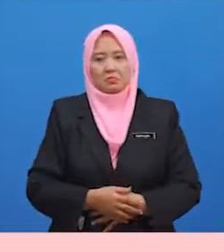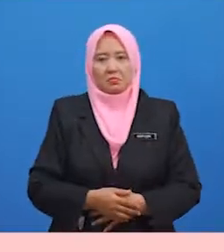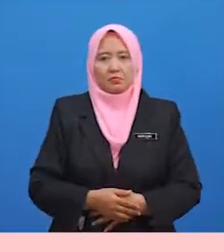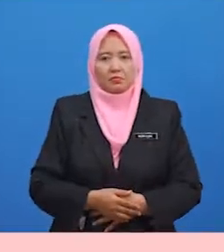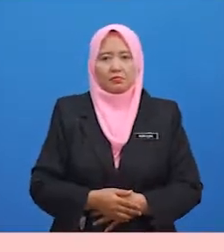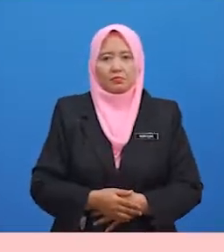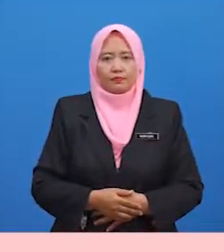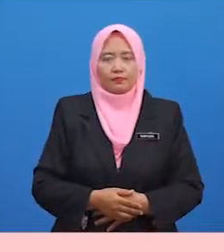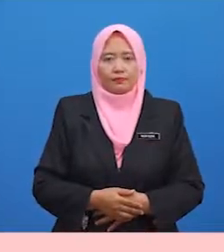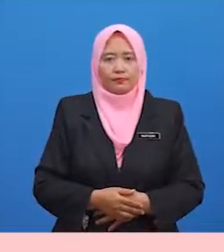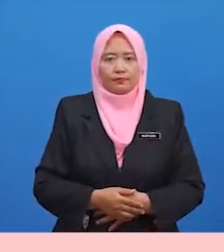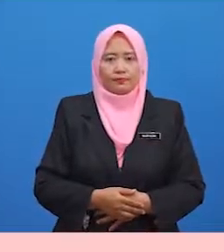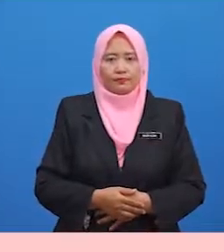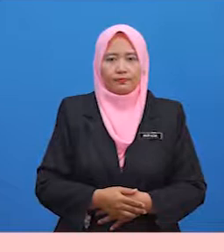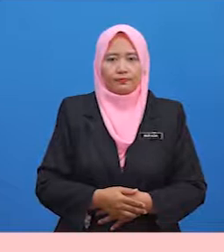atau tidak sengaja.